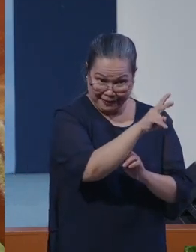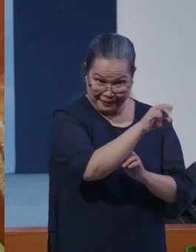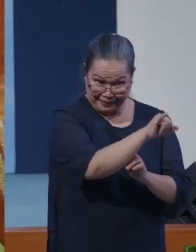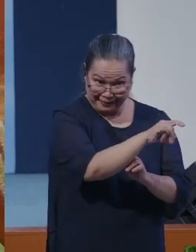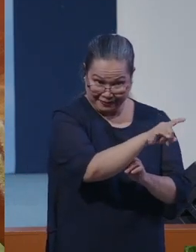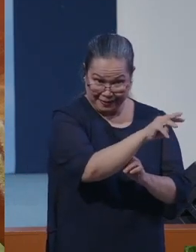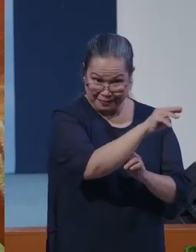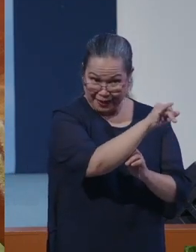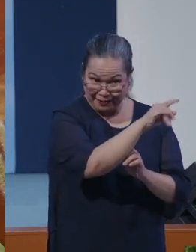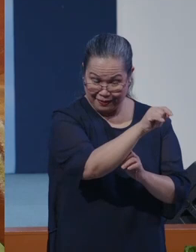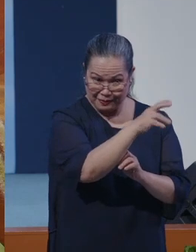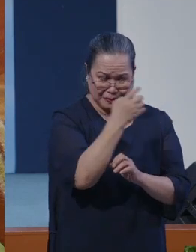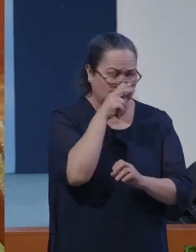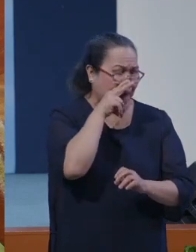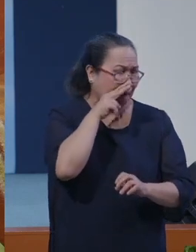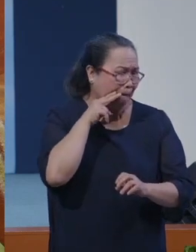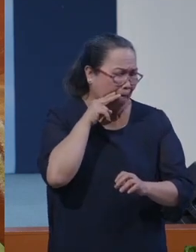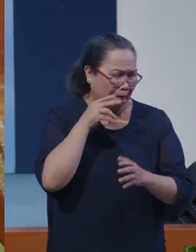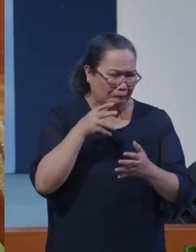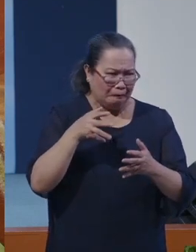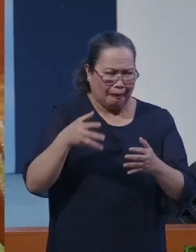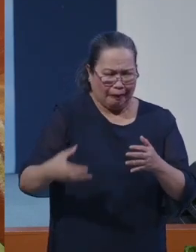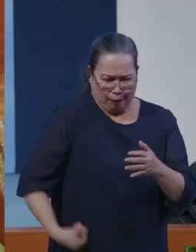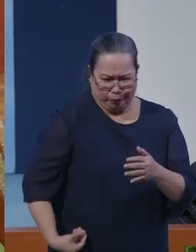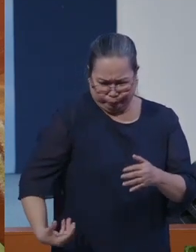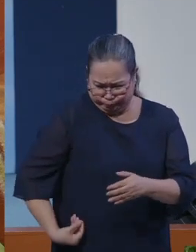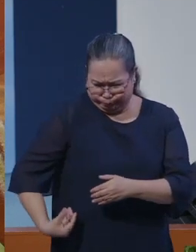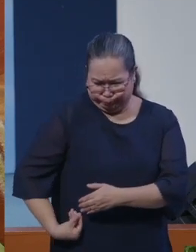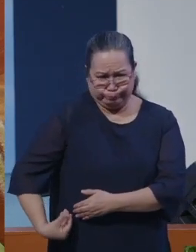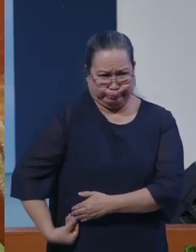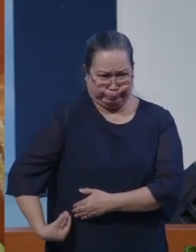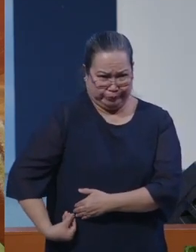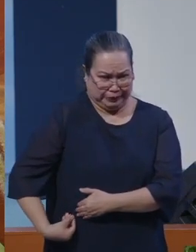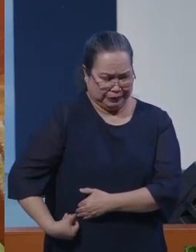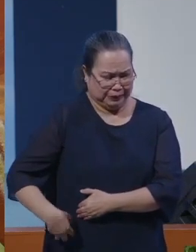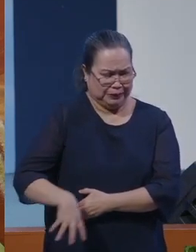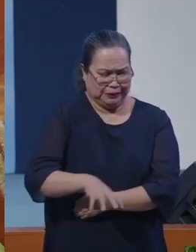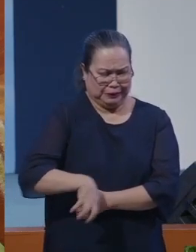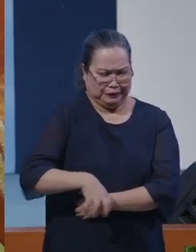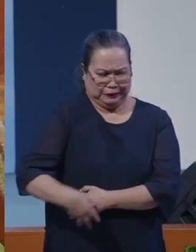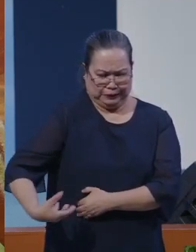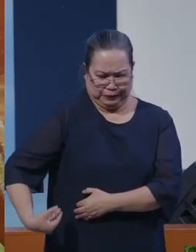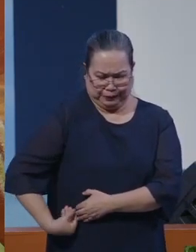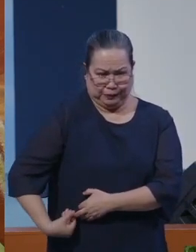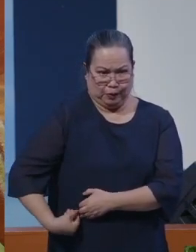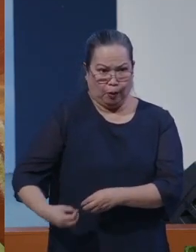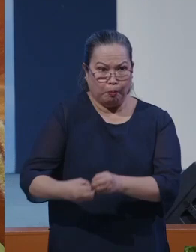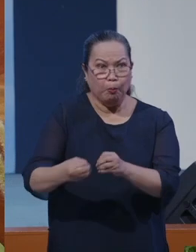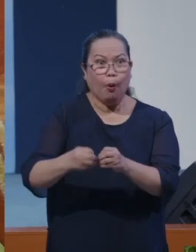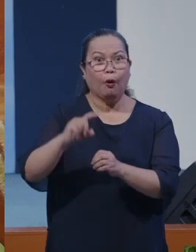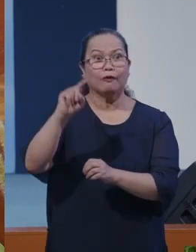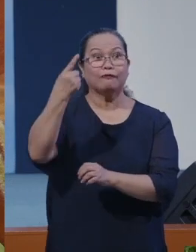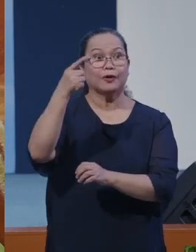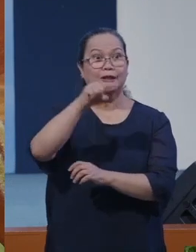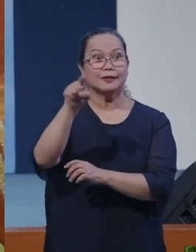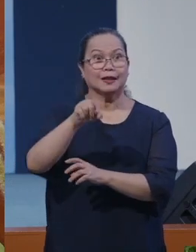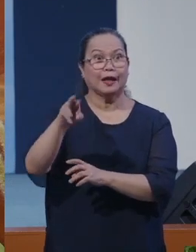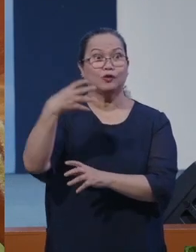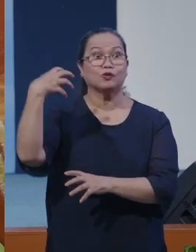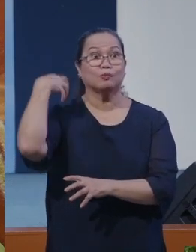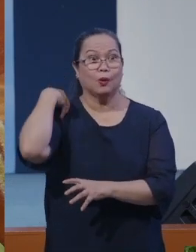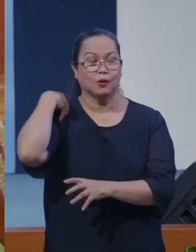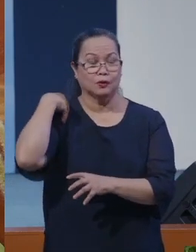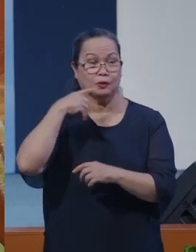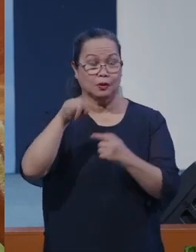si Matthew, mas higit na corrupt at kurakot si Zacchaeus. Pero nung makilala